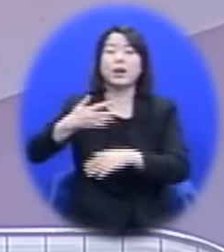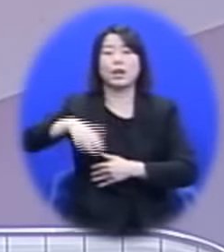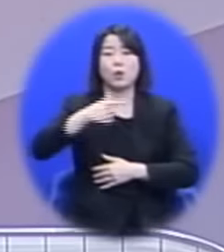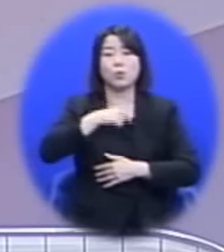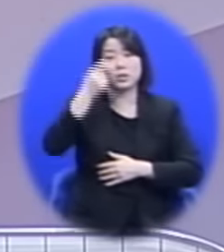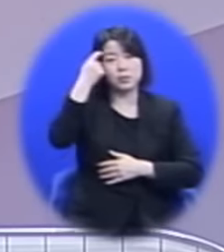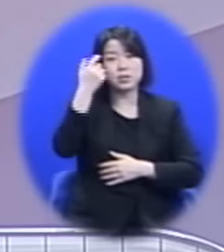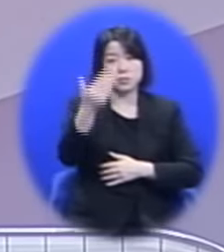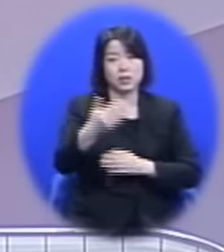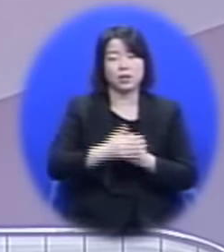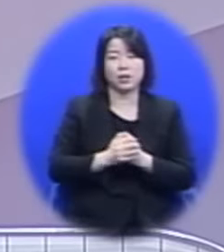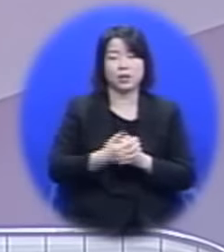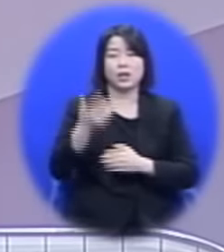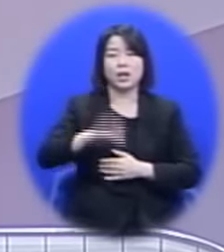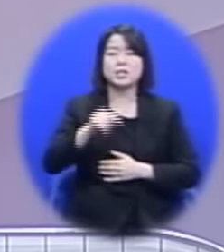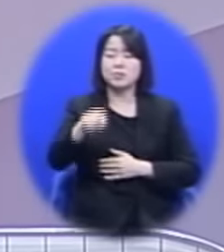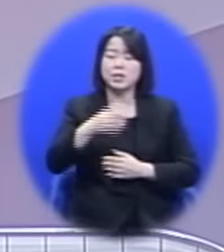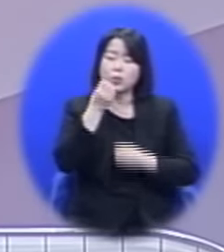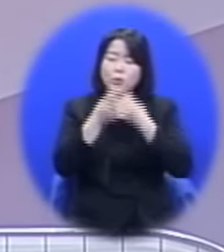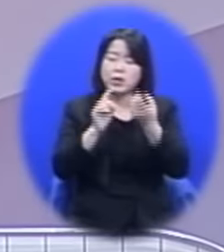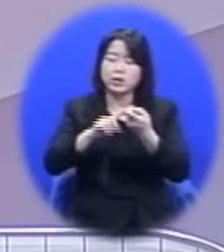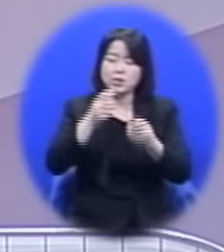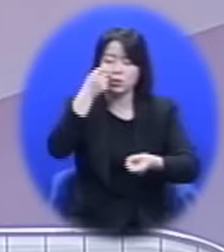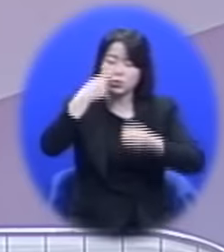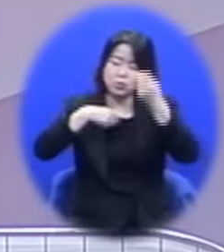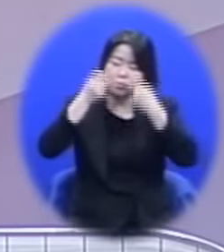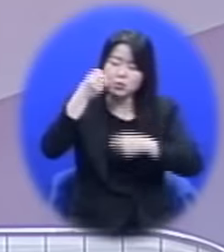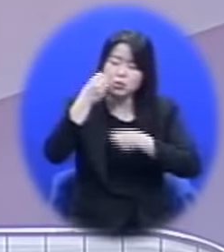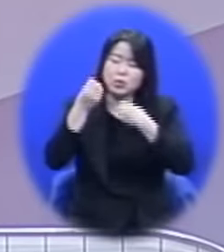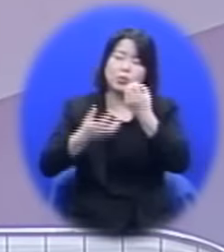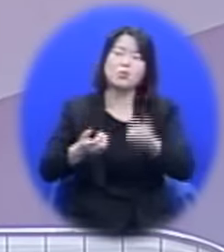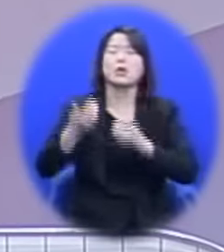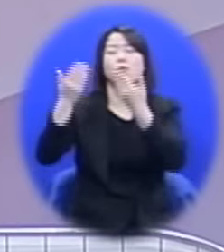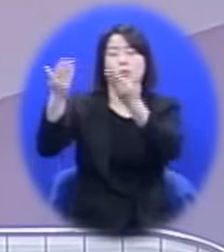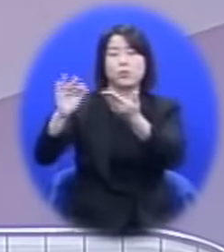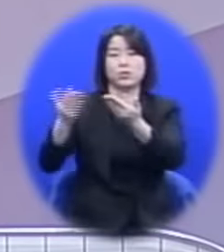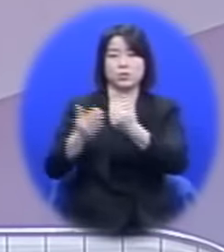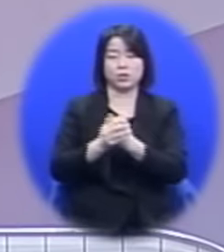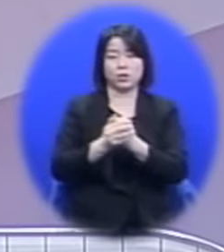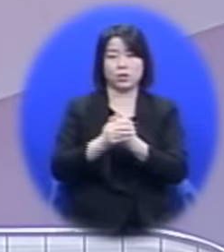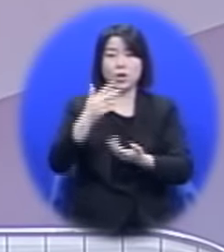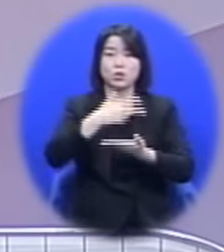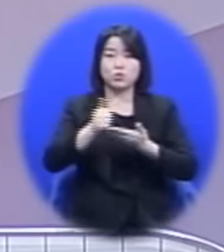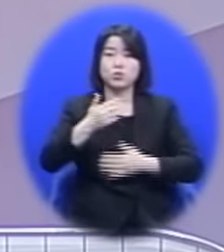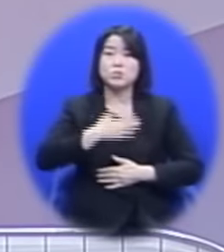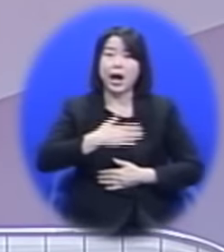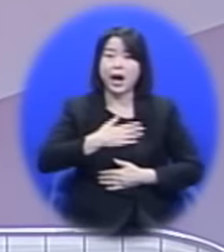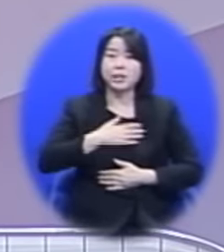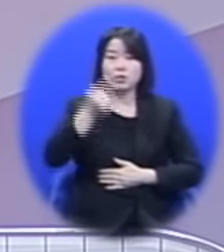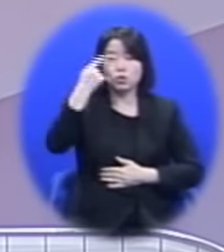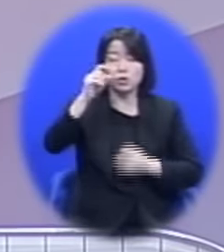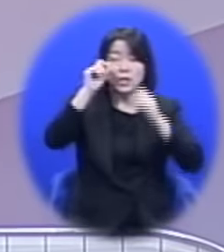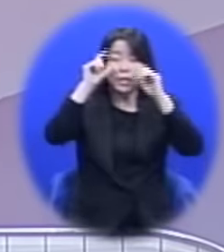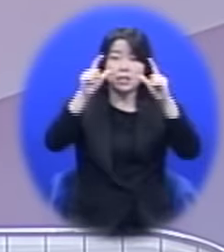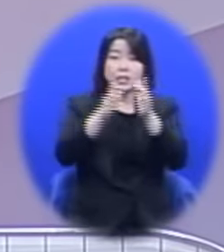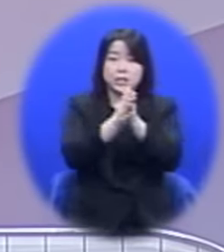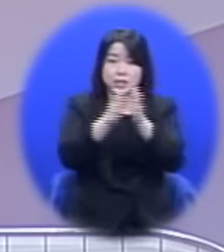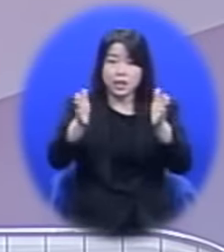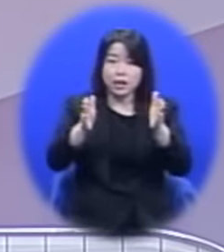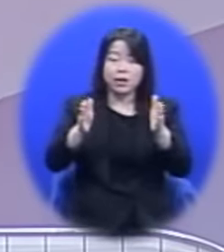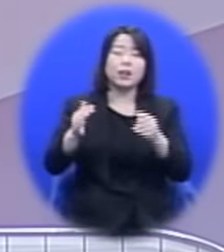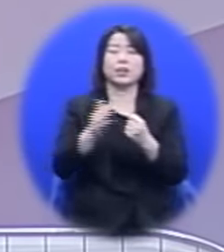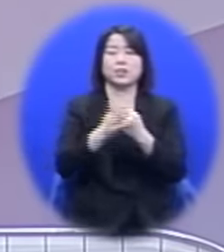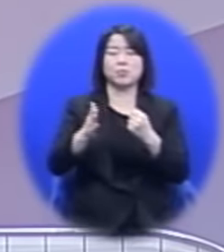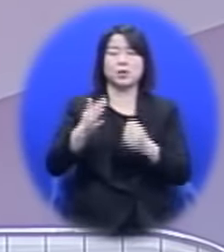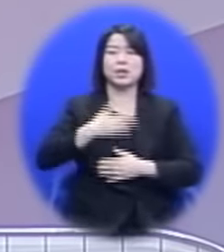고백을 눈물로라도 올려드렸습니다. 주님을 아는 눈이 뜨이기 시작하니까 내가 진짜 붙잡아야 될